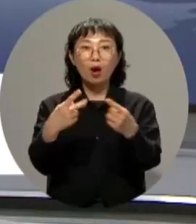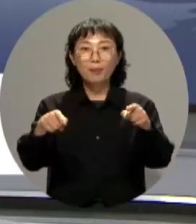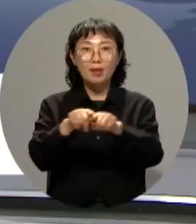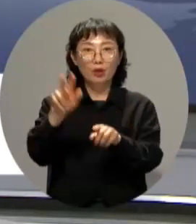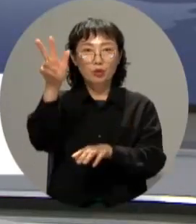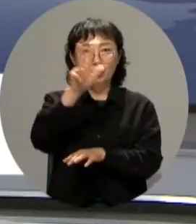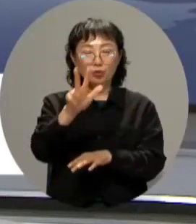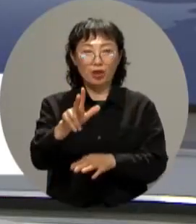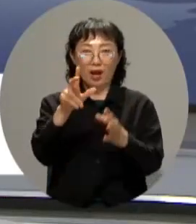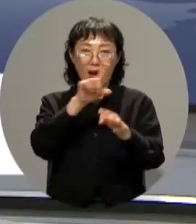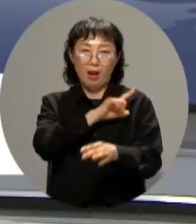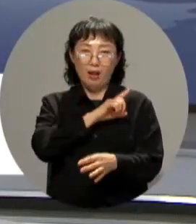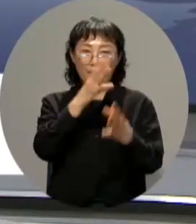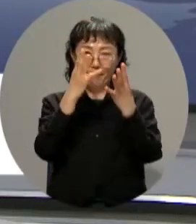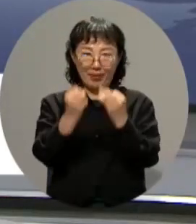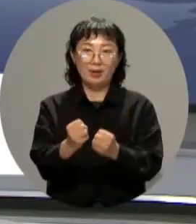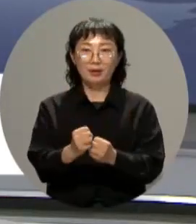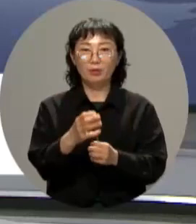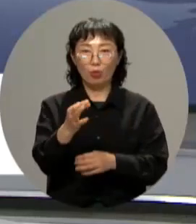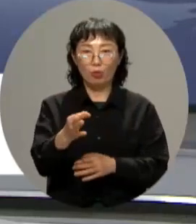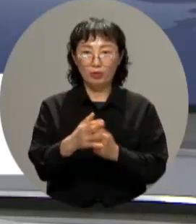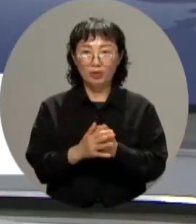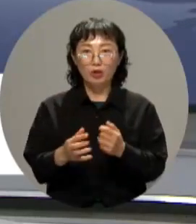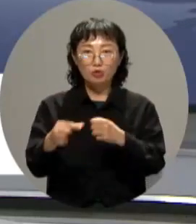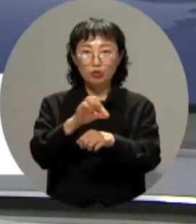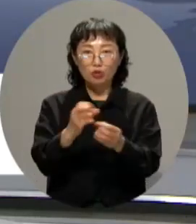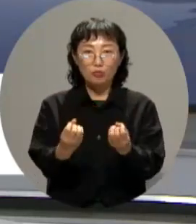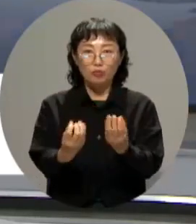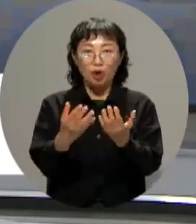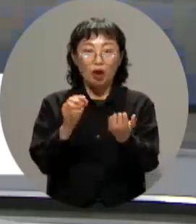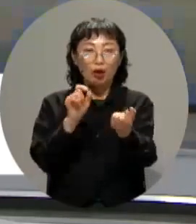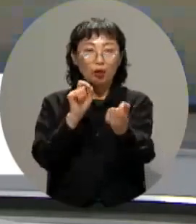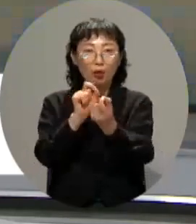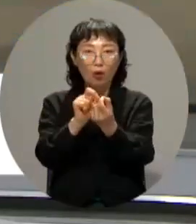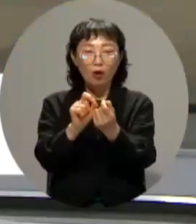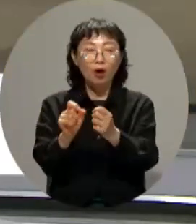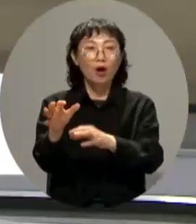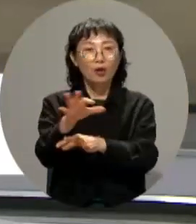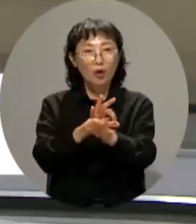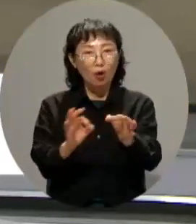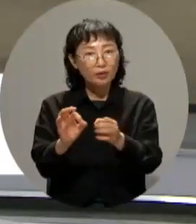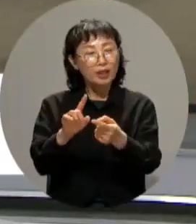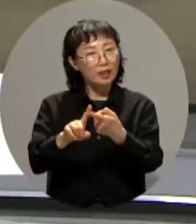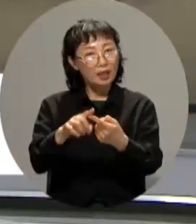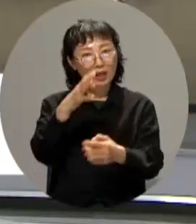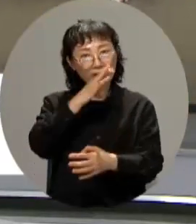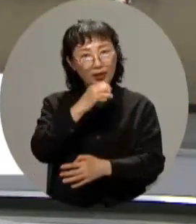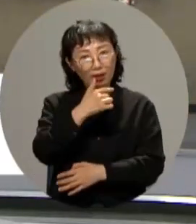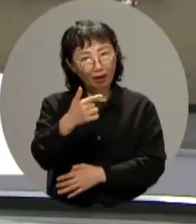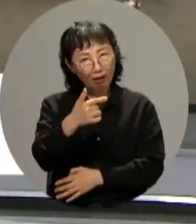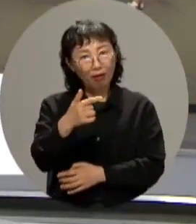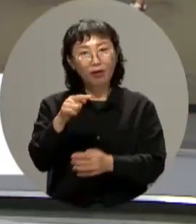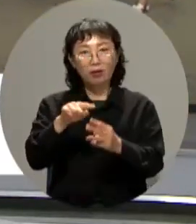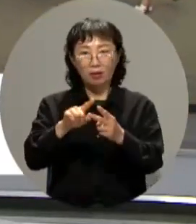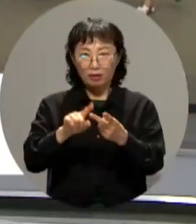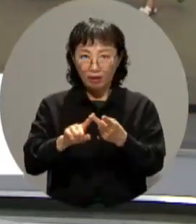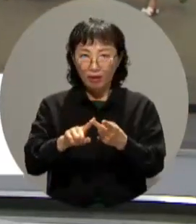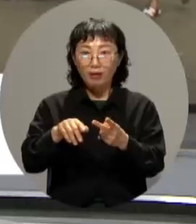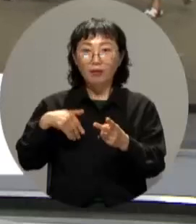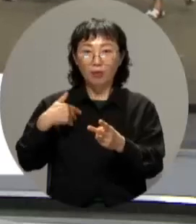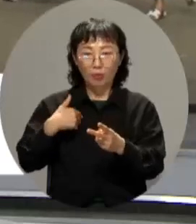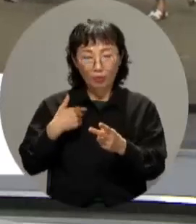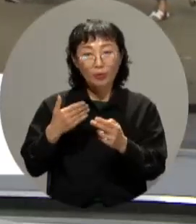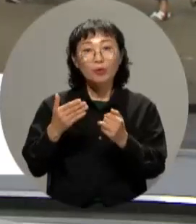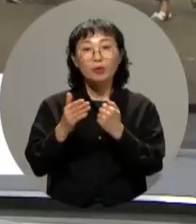전국적으로도 가장 많은 액수입니다. 추석을 앞두고 지역경제 활성화에 도움이 될 것이다. 지자체 재정의 고갈이